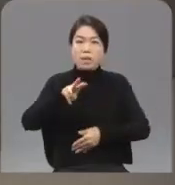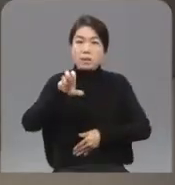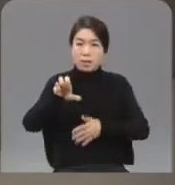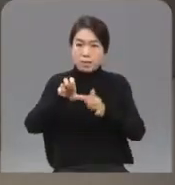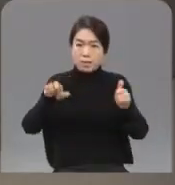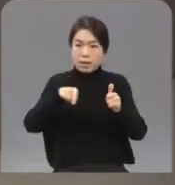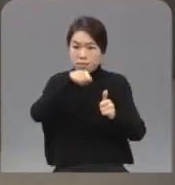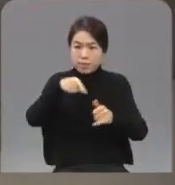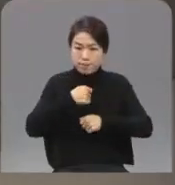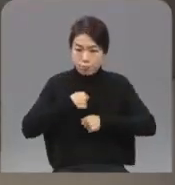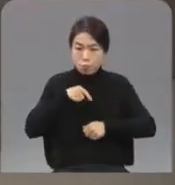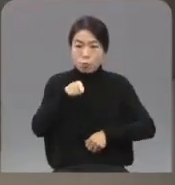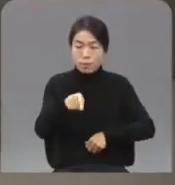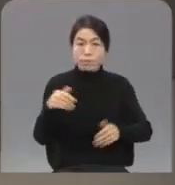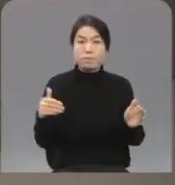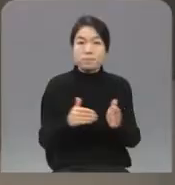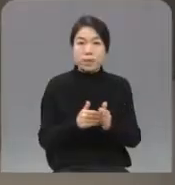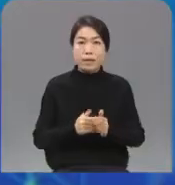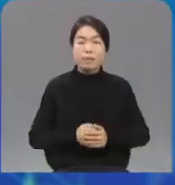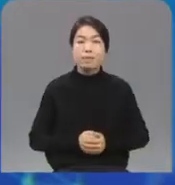경고와 주의 조치했습니다